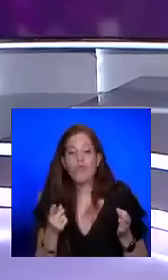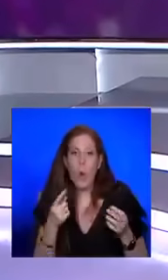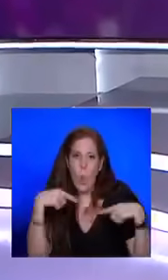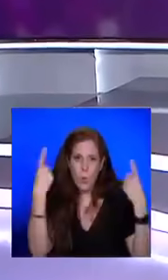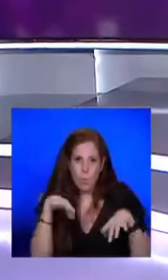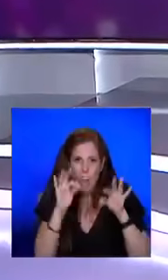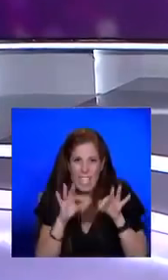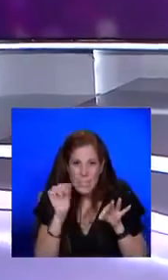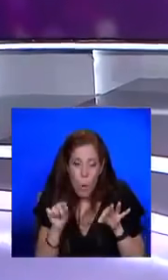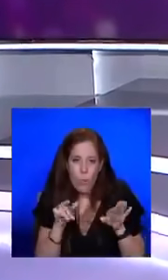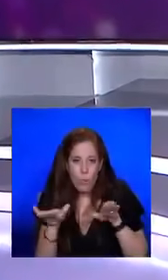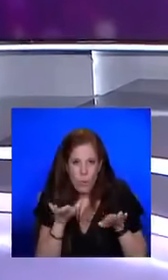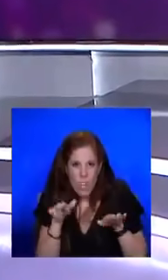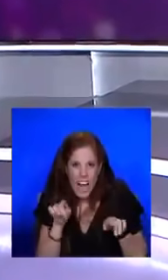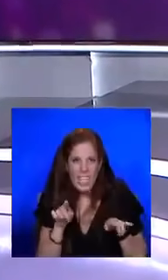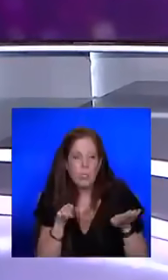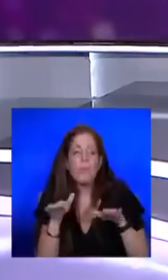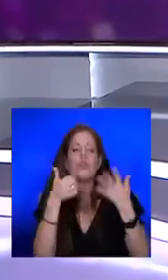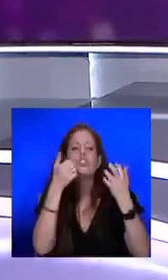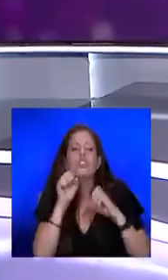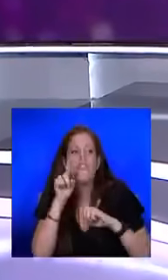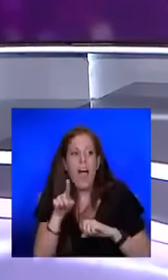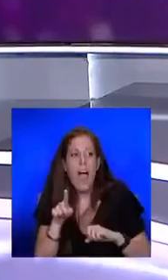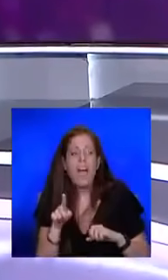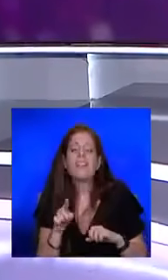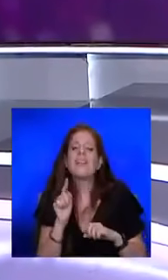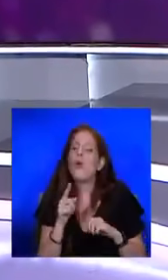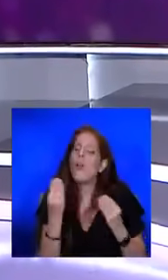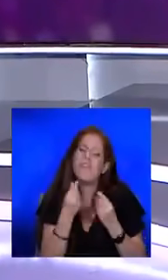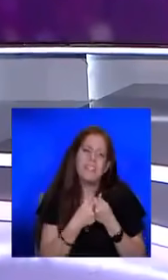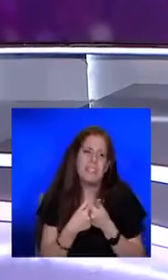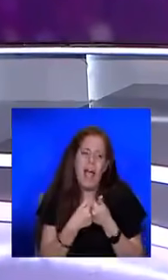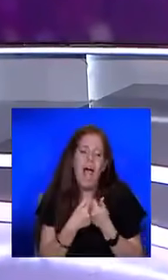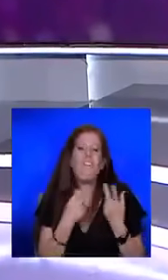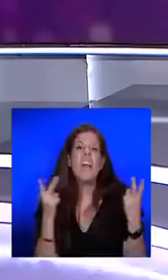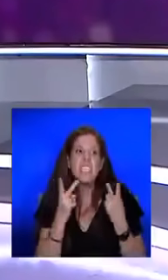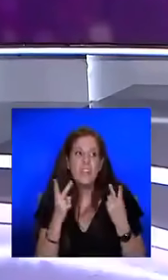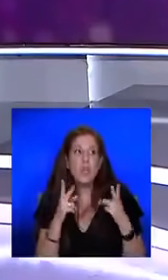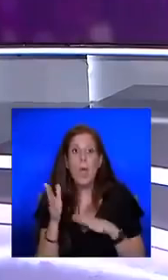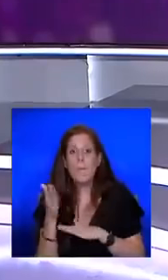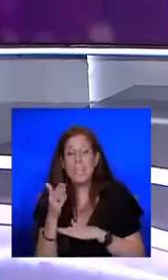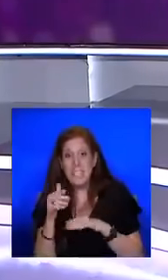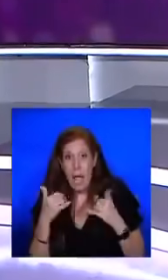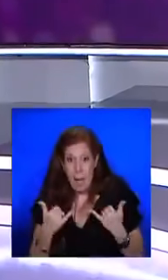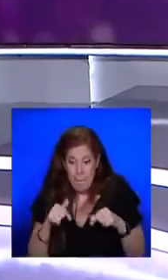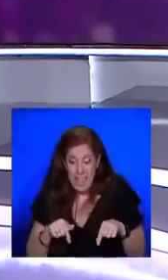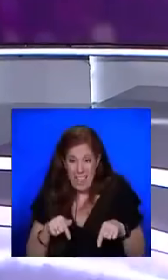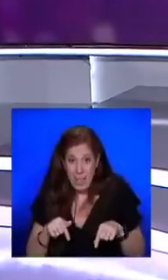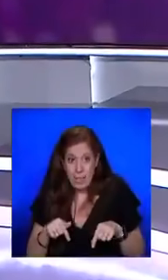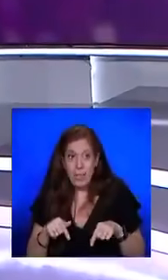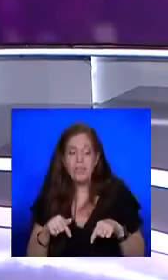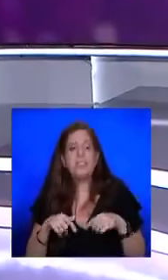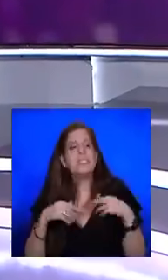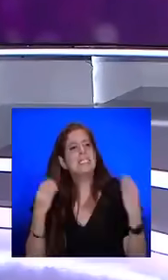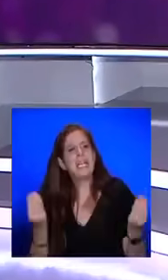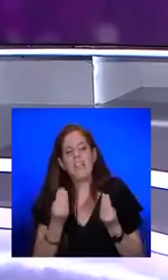ממשל 61, שטיפול בכל מרידה של חבר כנסת, זה אתגר. אבל אין ספק שהמשימה המיידית היא תקציב, דבר שלא